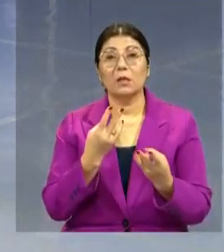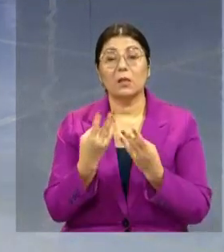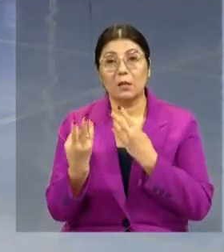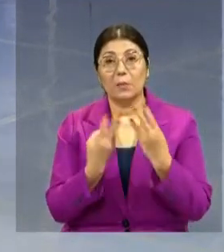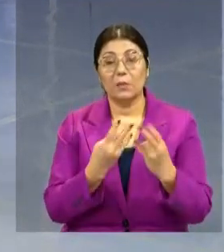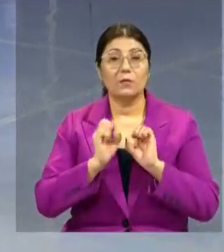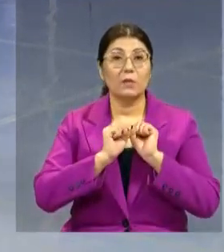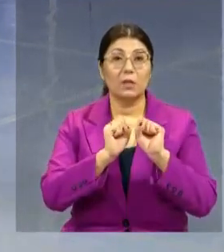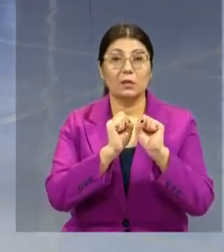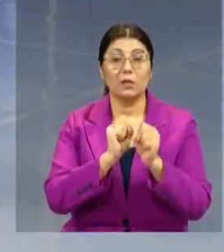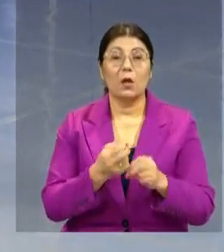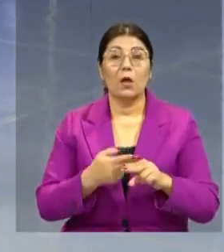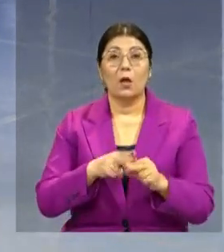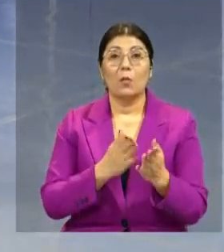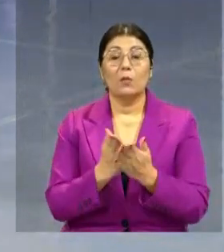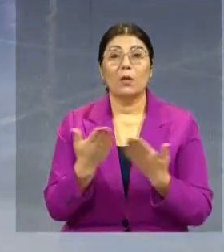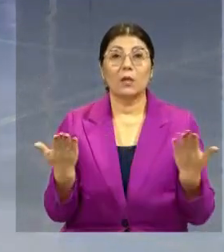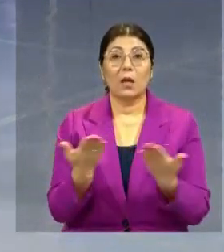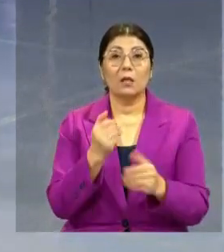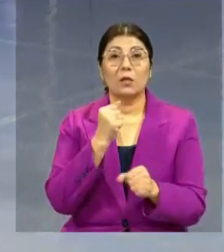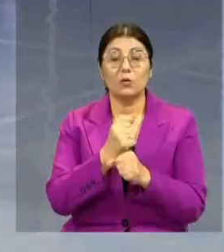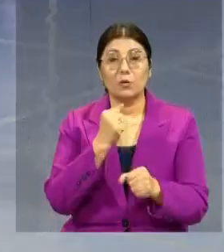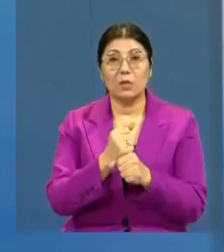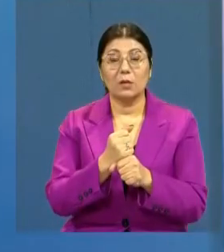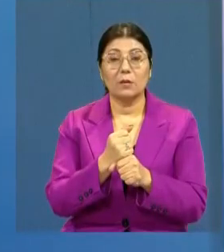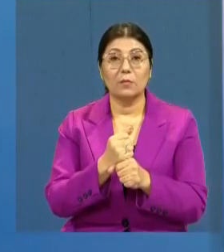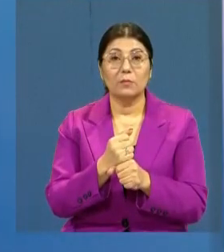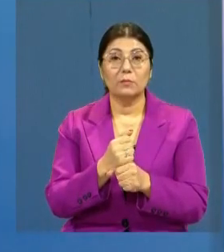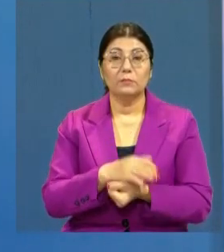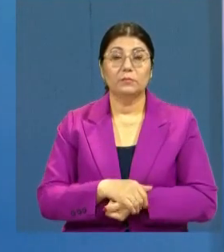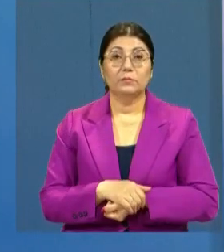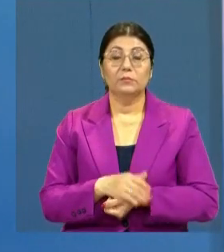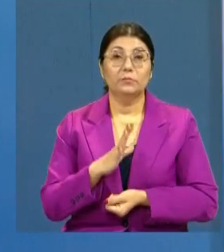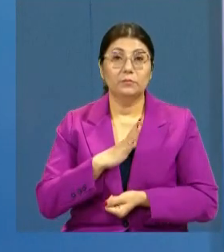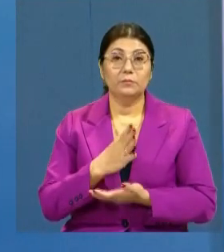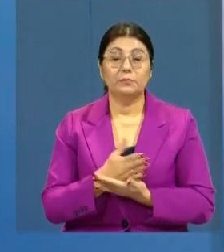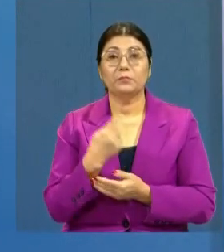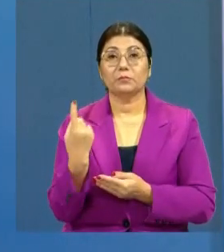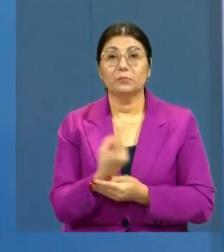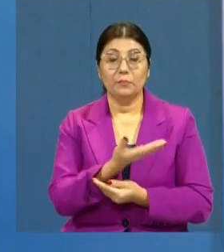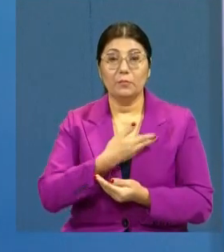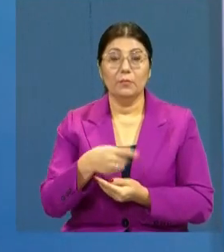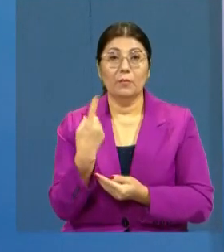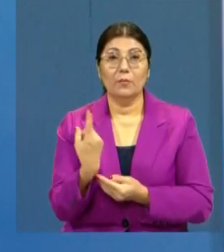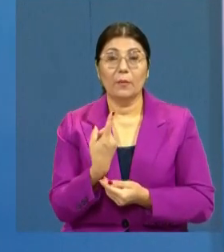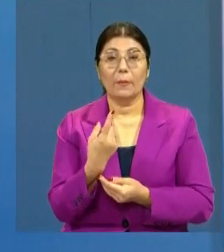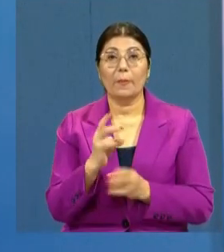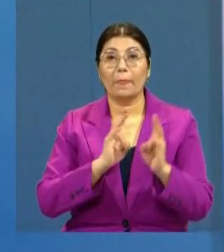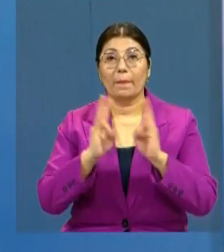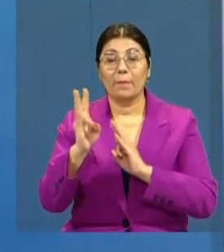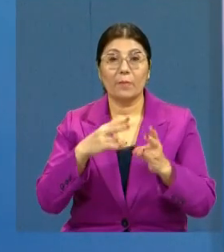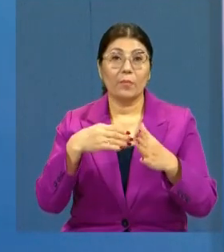сақтау. Бұл бағытта қандай шаралар жүзеге асырылып жатыр? Иә, біз ең бірінші кезекте әрине оларды жолатпау